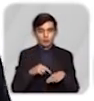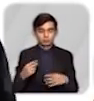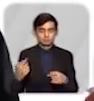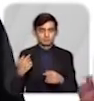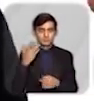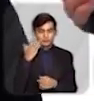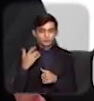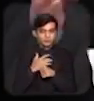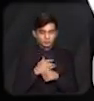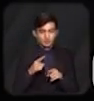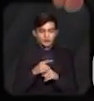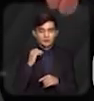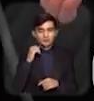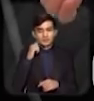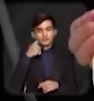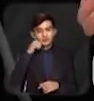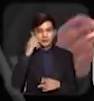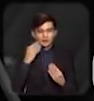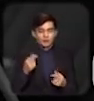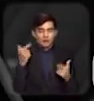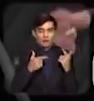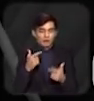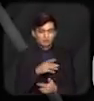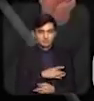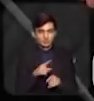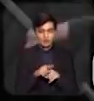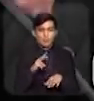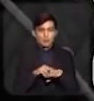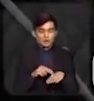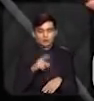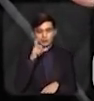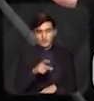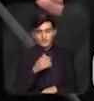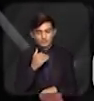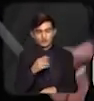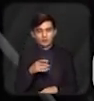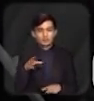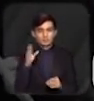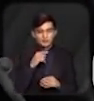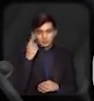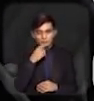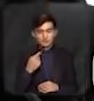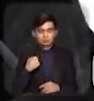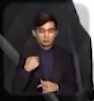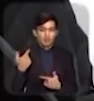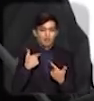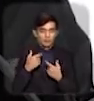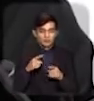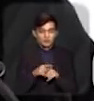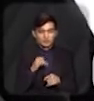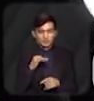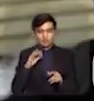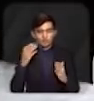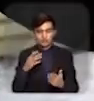қызметкерлері бізге даже кеше боғауыз сөзбен аяқталды аяғы. Полиция қызметкерлері нақсердің көзінше мені боқтап, мінекей